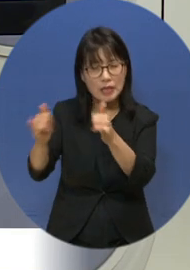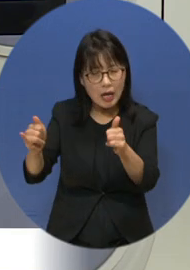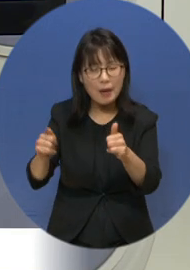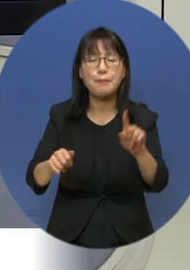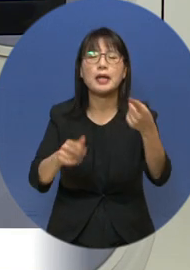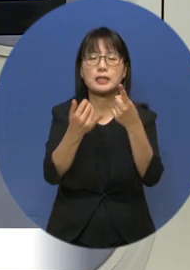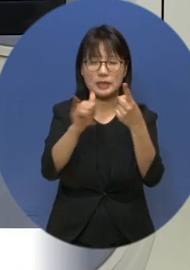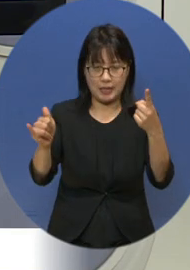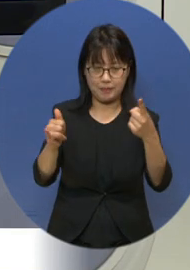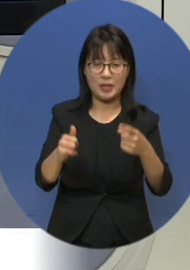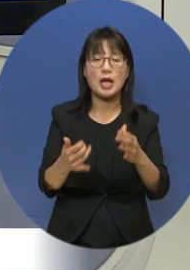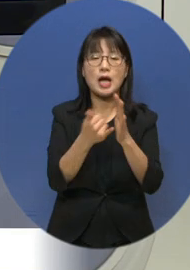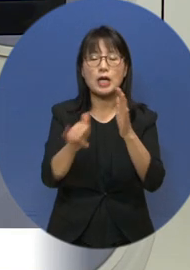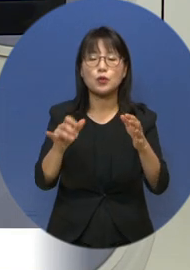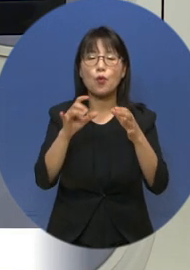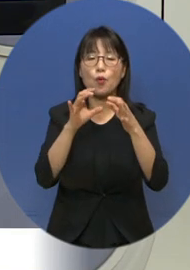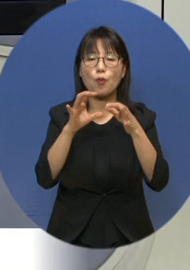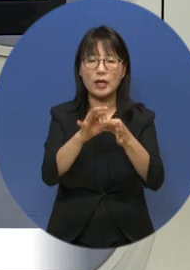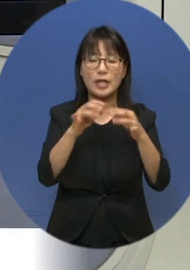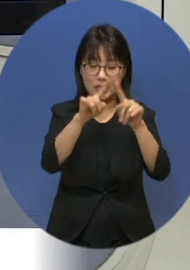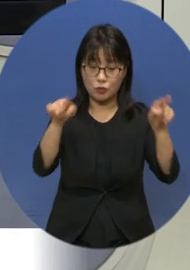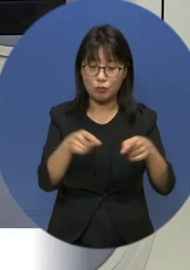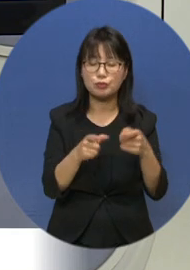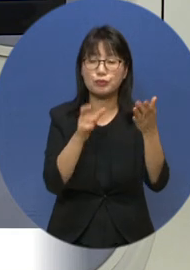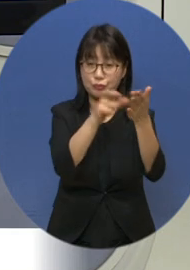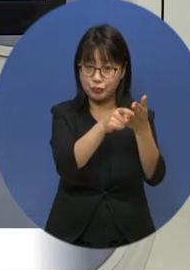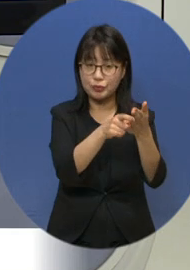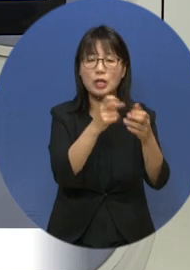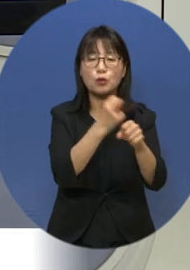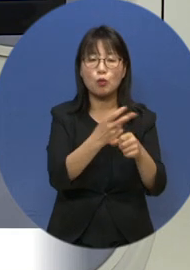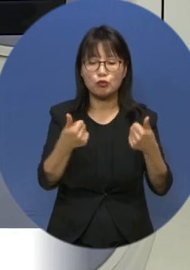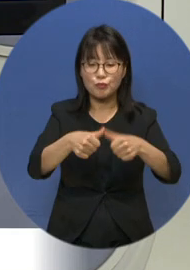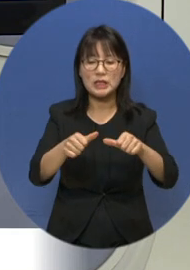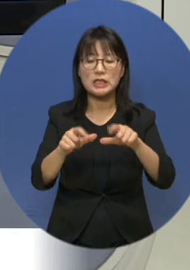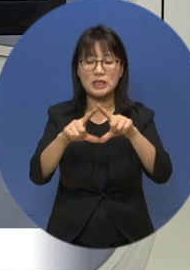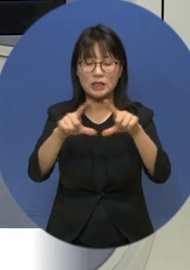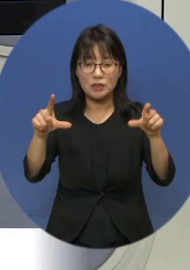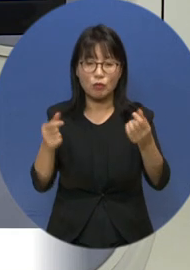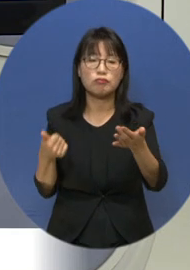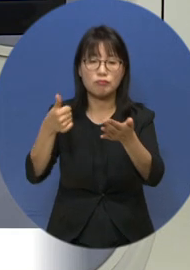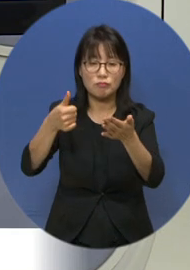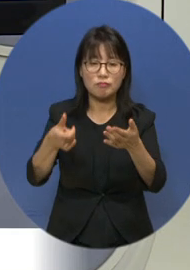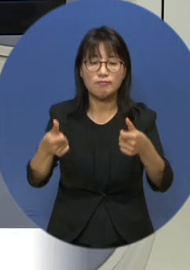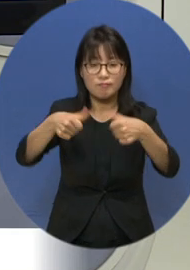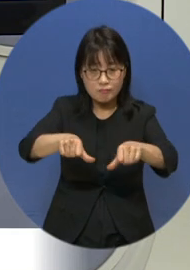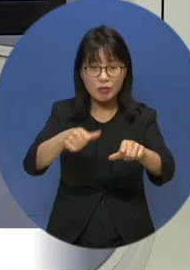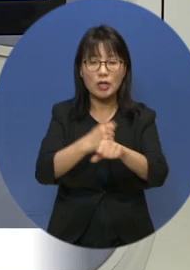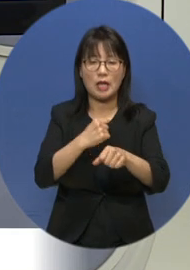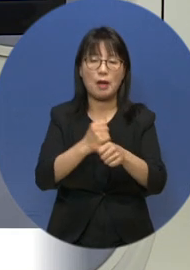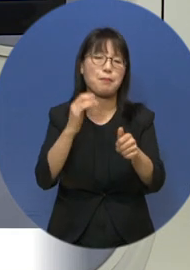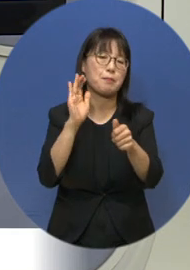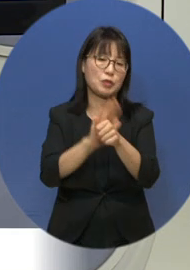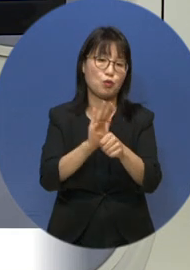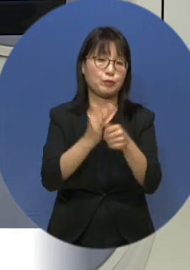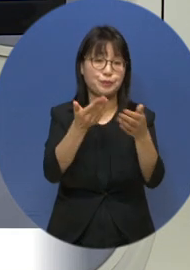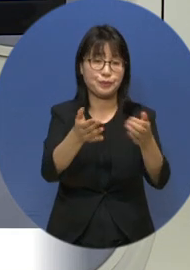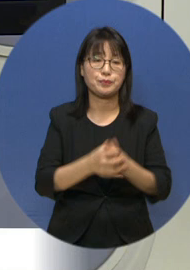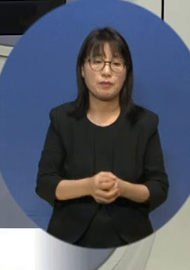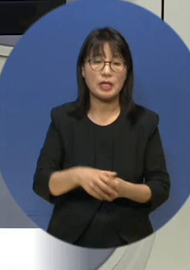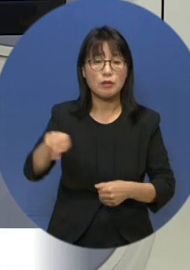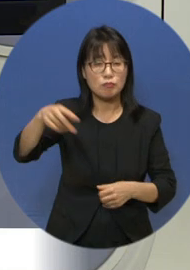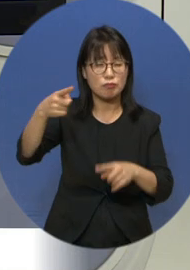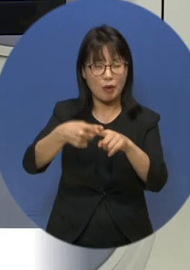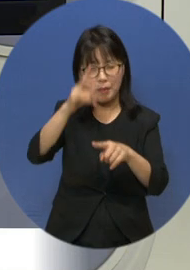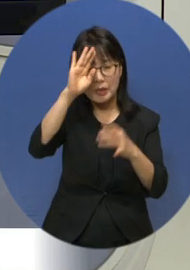가족관계 등록부 창설과 주민등록 등 법률 절차를 지원한다고 밝혔습니다 행여 환자는 의료급여법